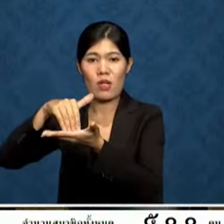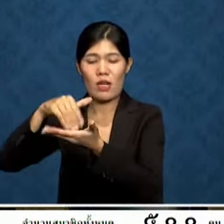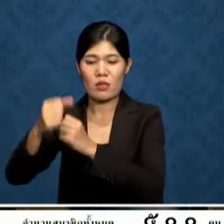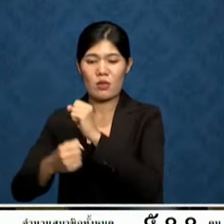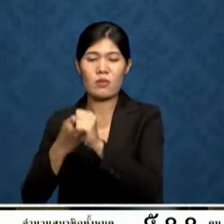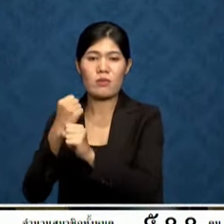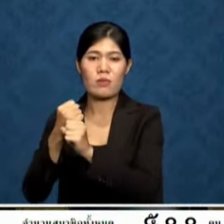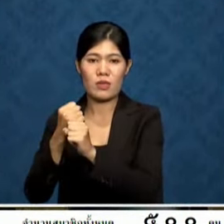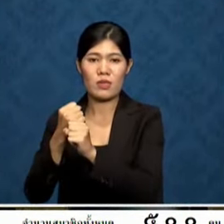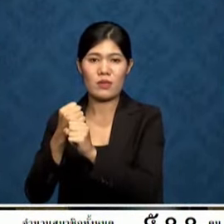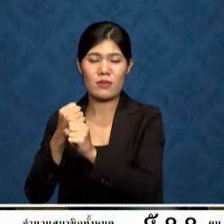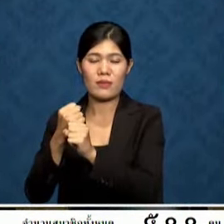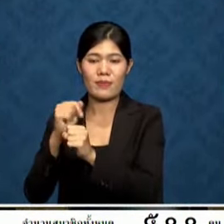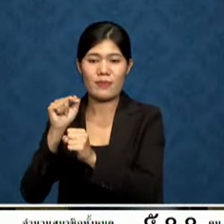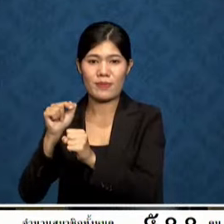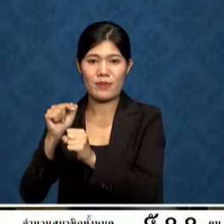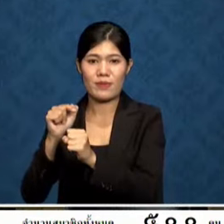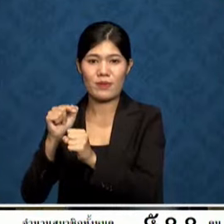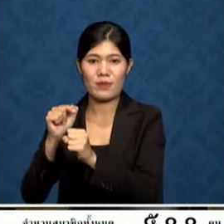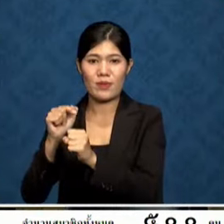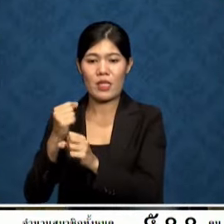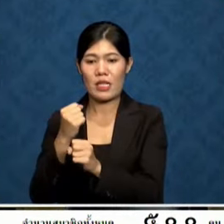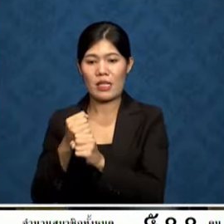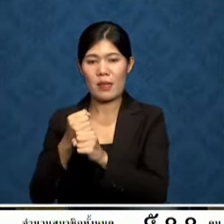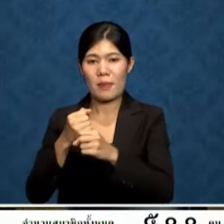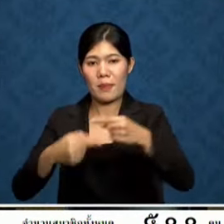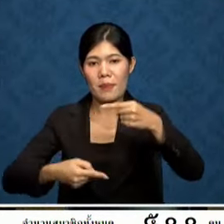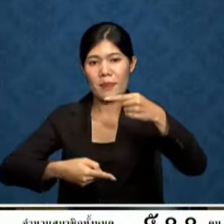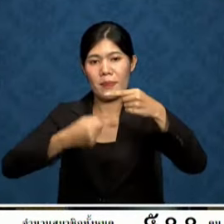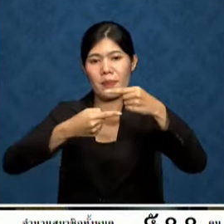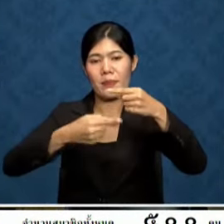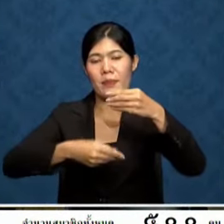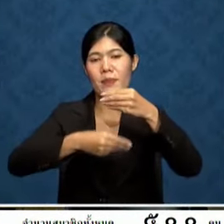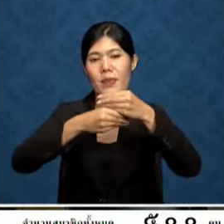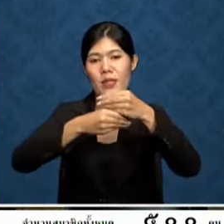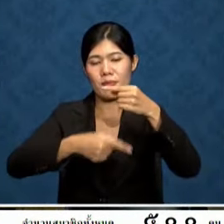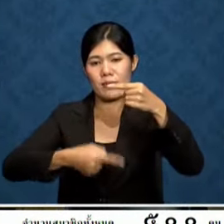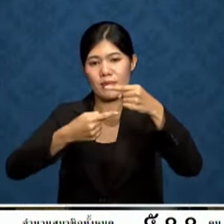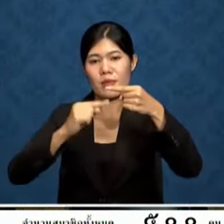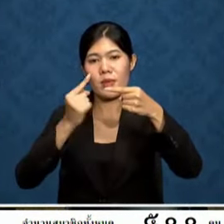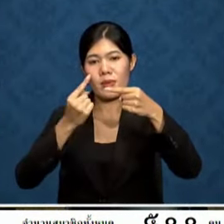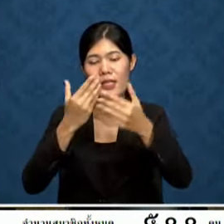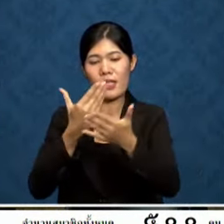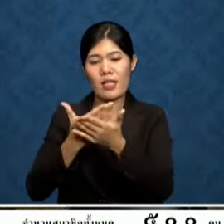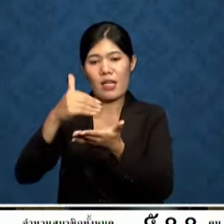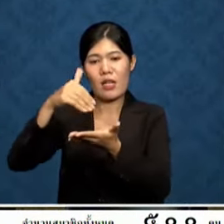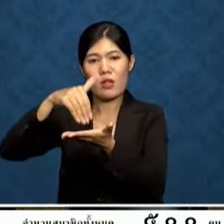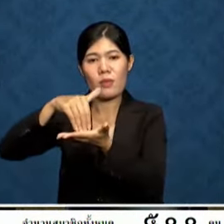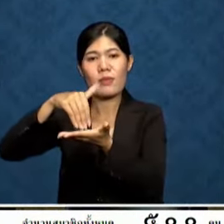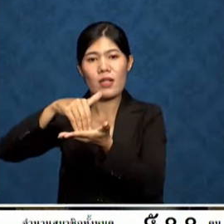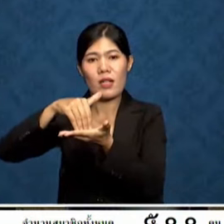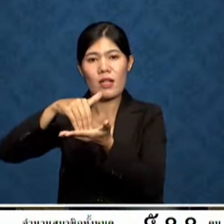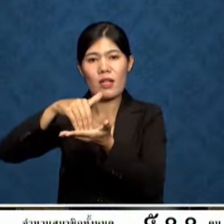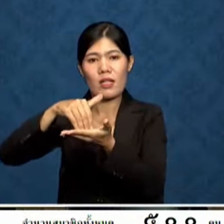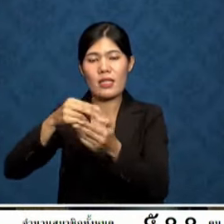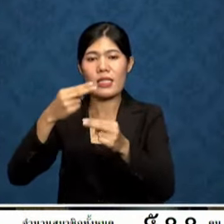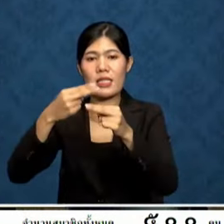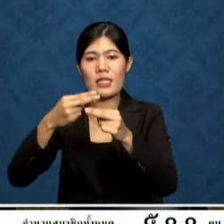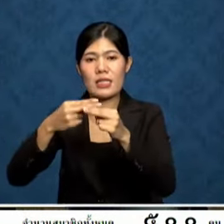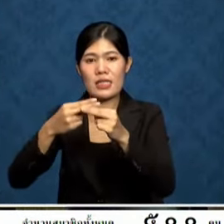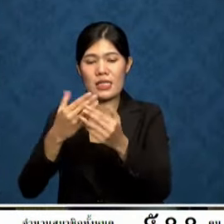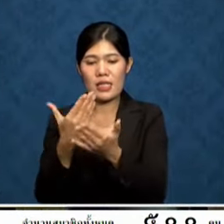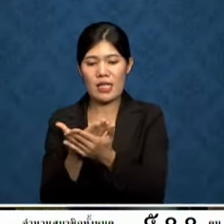การตั้งใหม่ขึ้นมาใหม่ในงบกลางชื่อว่าอย่างงี้ครับค่าใช้จ่ายเพื่อการกระตุ้นเศรษฐกิจ